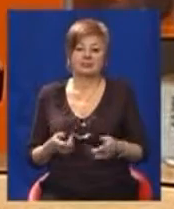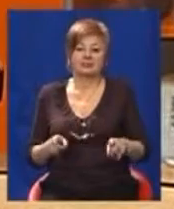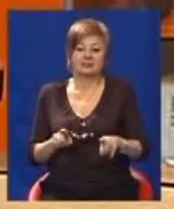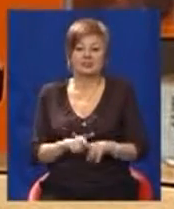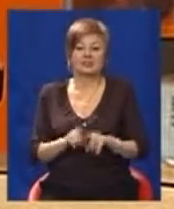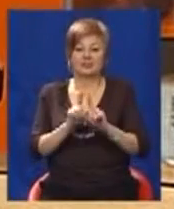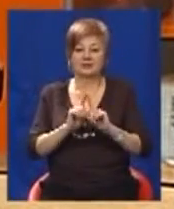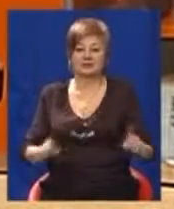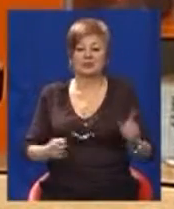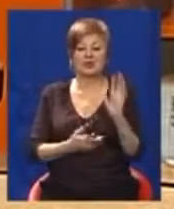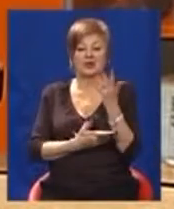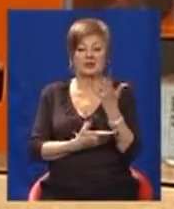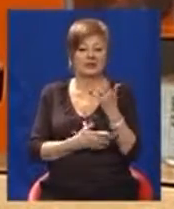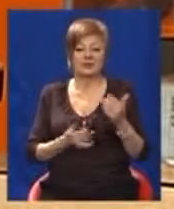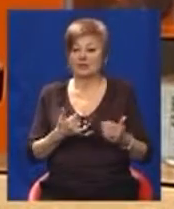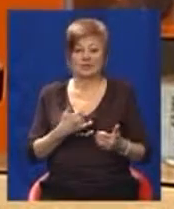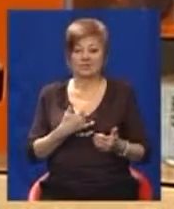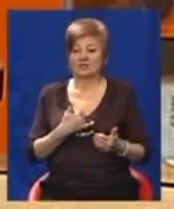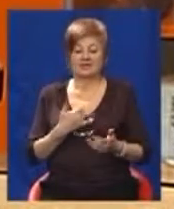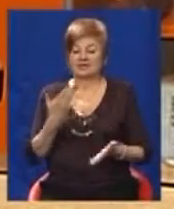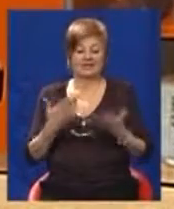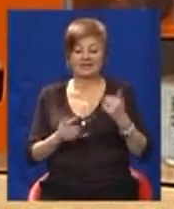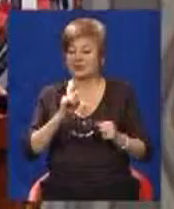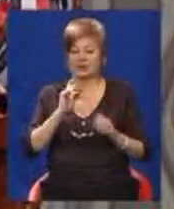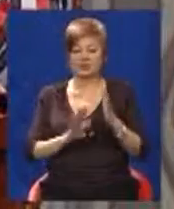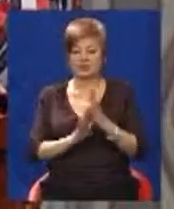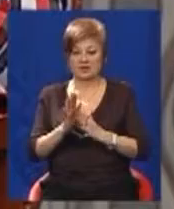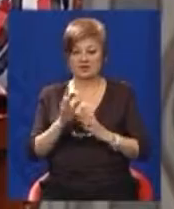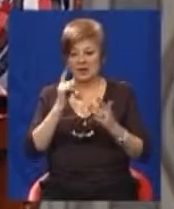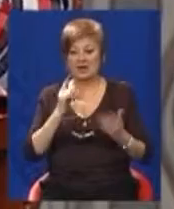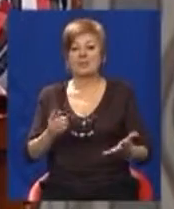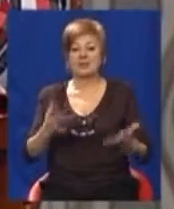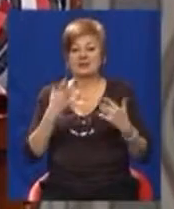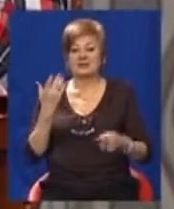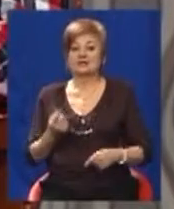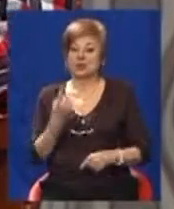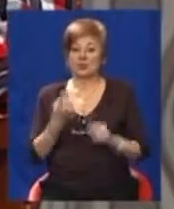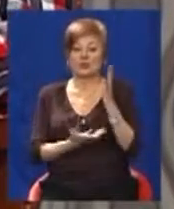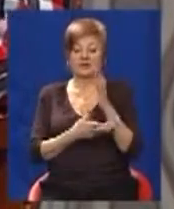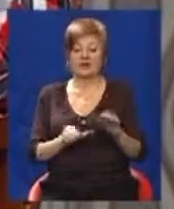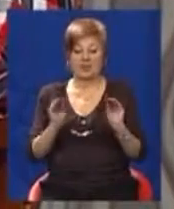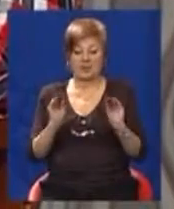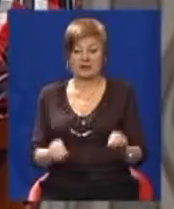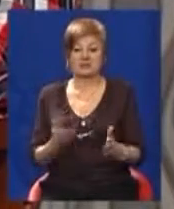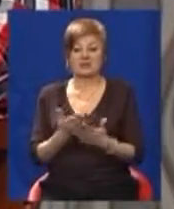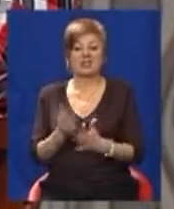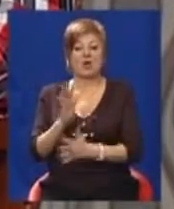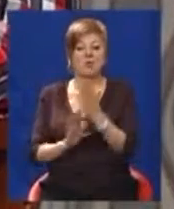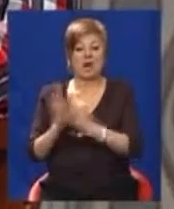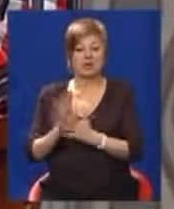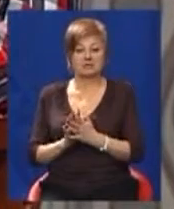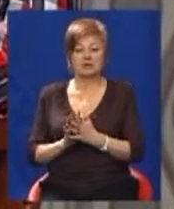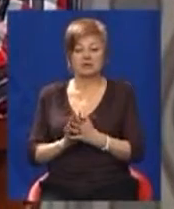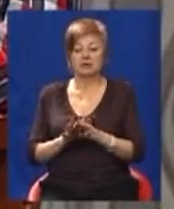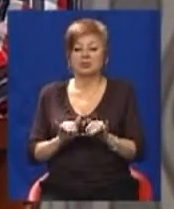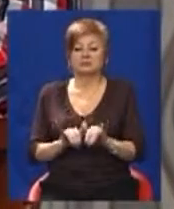какое-то странное растение, и у нас, я не думаю, что оно вообще может быть. Ну, а вот уявляешь, если это одно дерево посадить, например, в парку, и